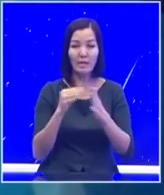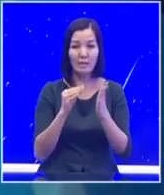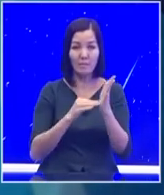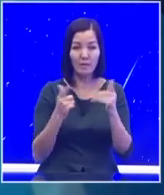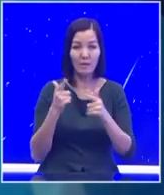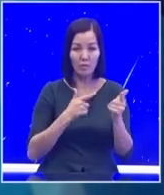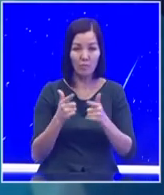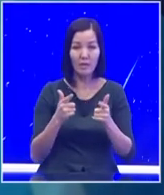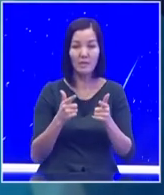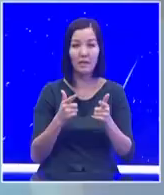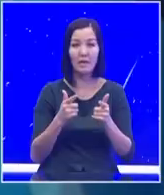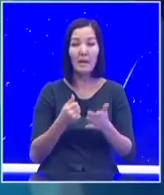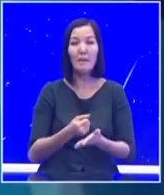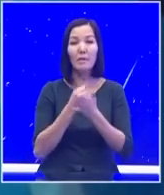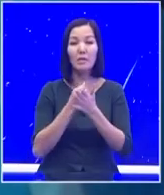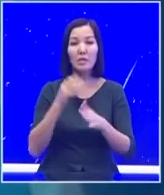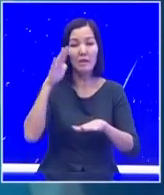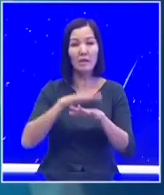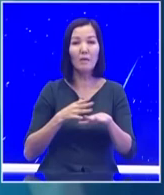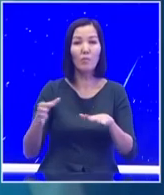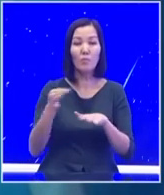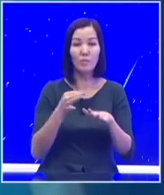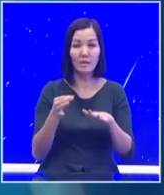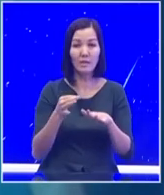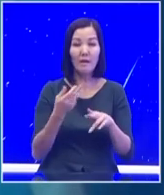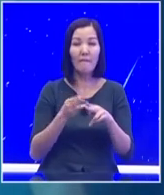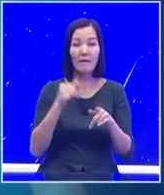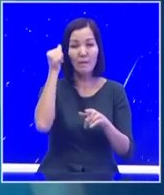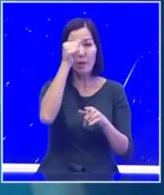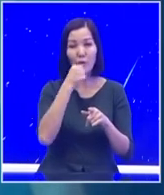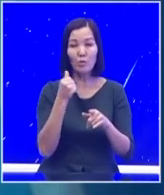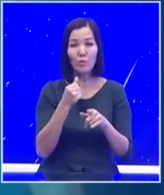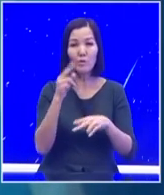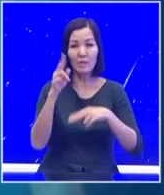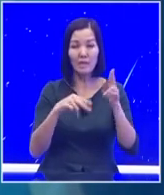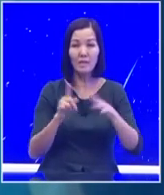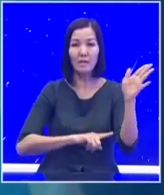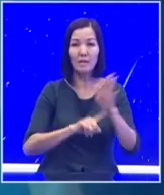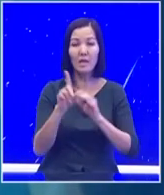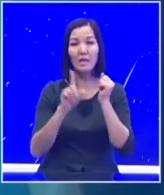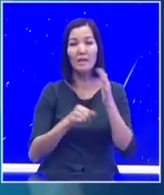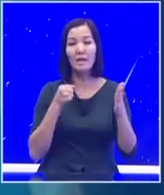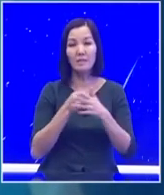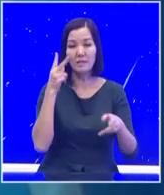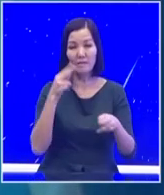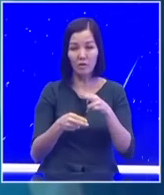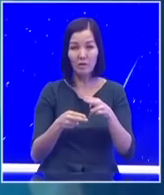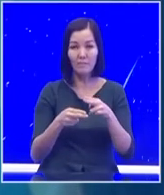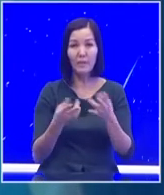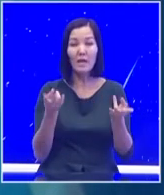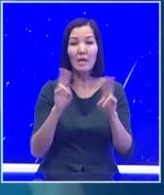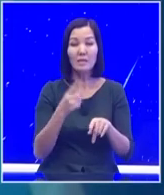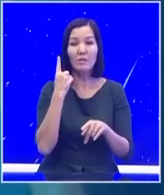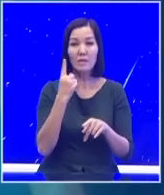документация. Поддержал нас аким области, и в этом году мы начнем строительство и до конца года завершим. Только остается